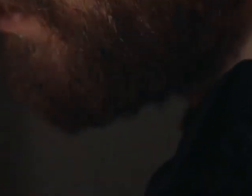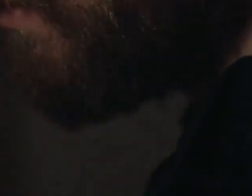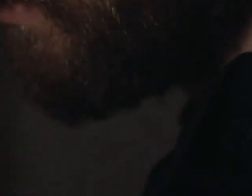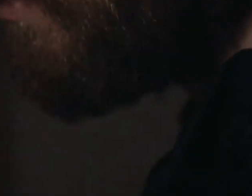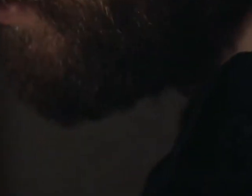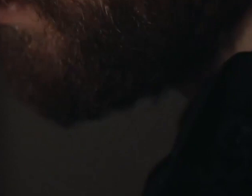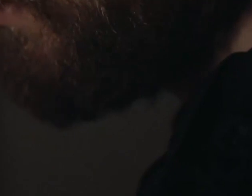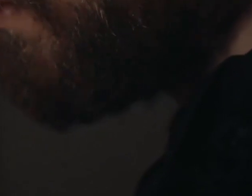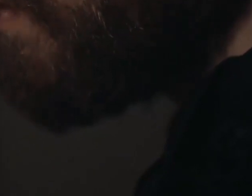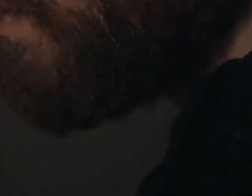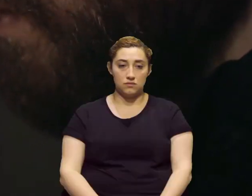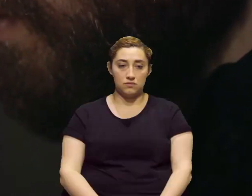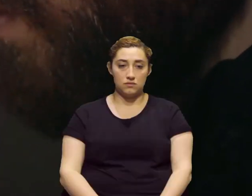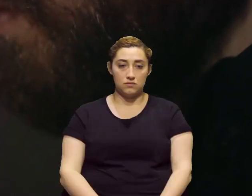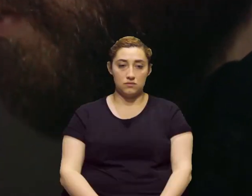bir noktaya bakıyor.